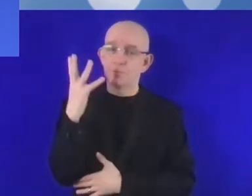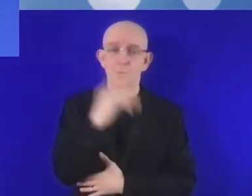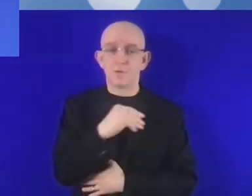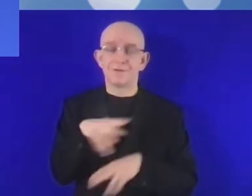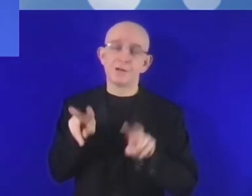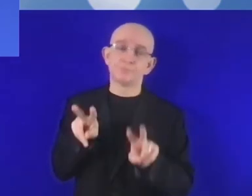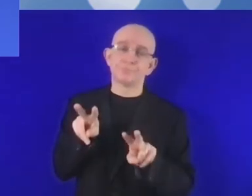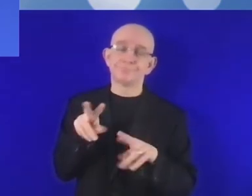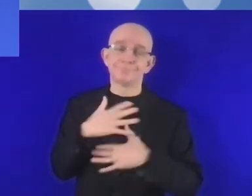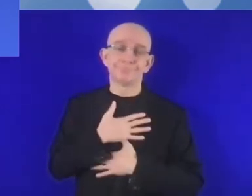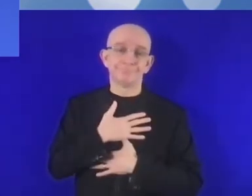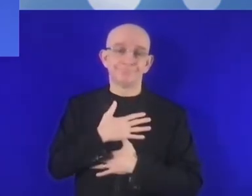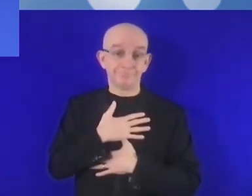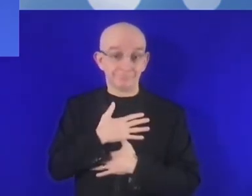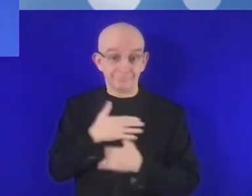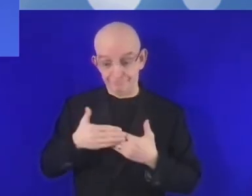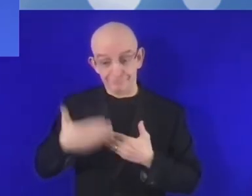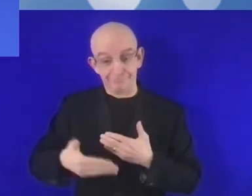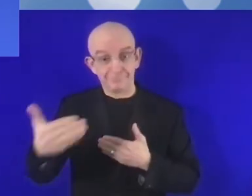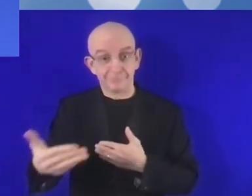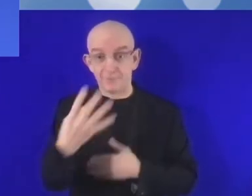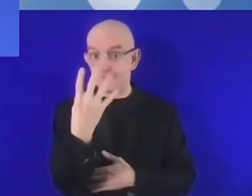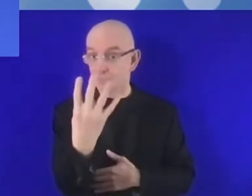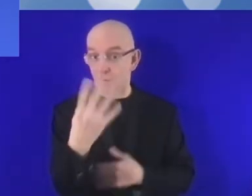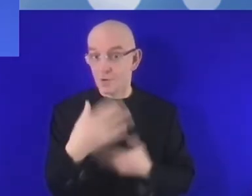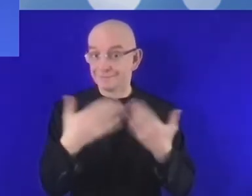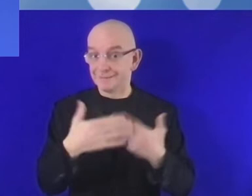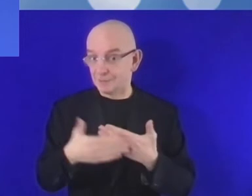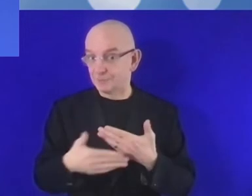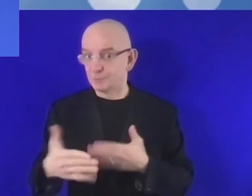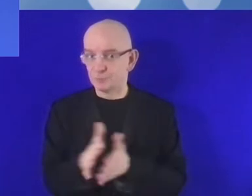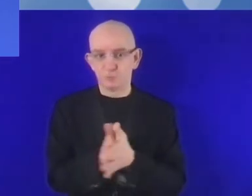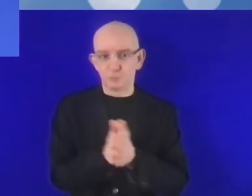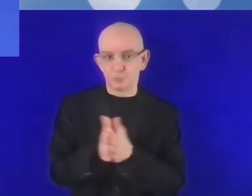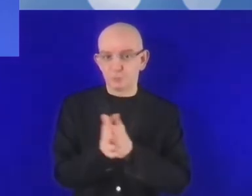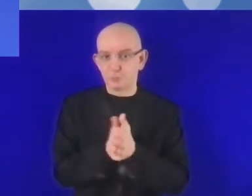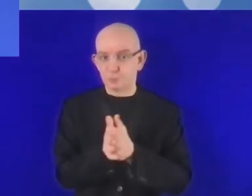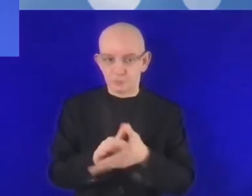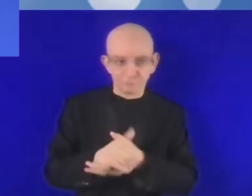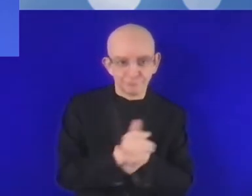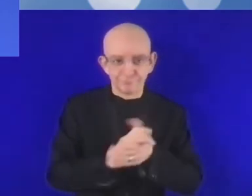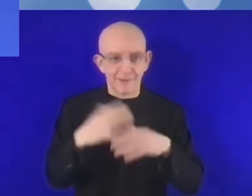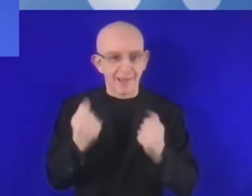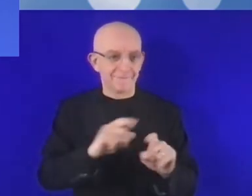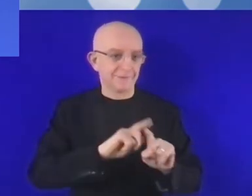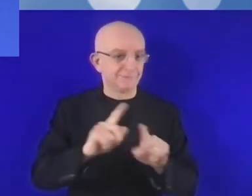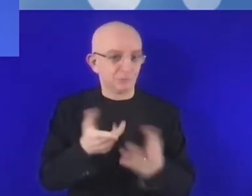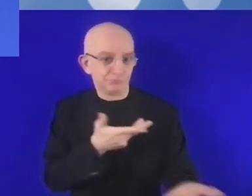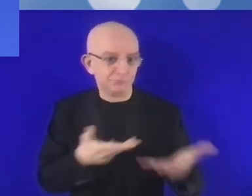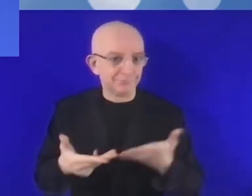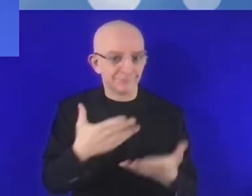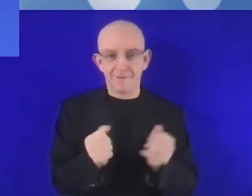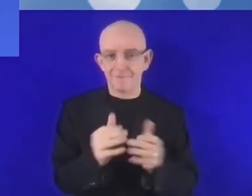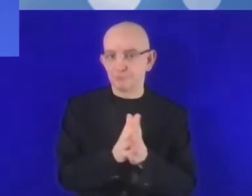عشرات من الأحداث والجلسات والندوات أمامنا. وأنا أشكركم جزيلا في منظمة